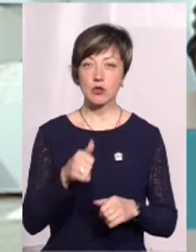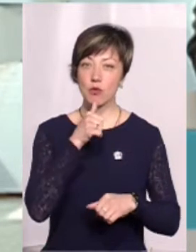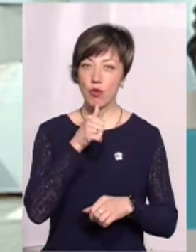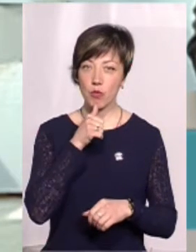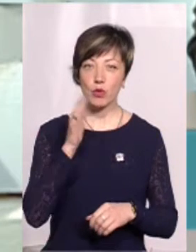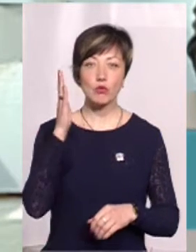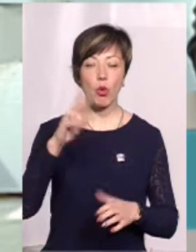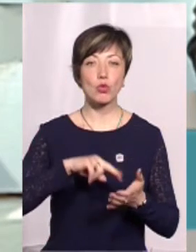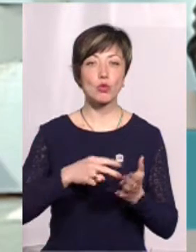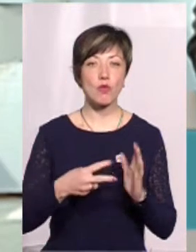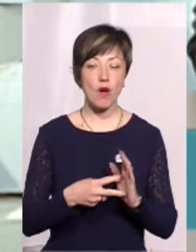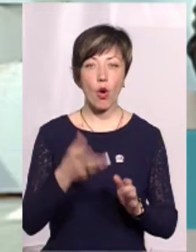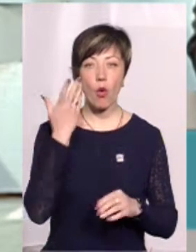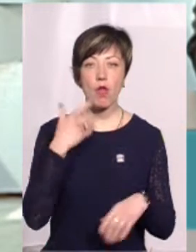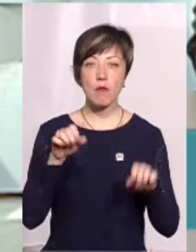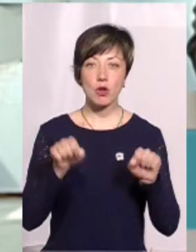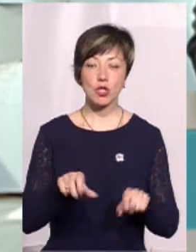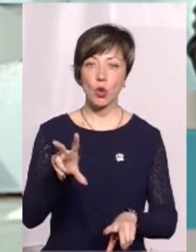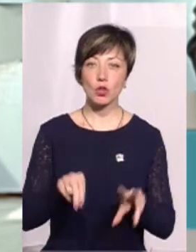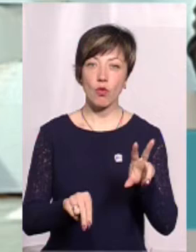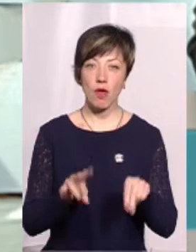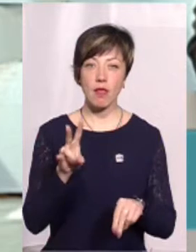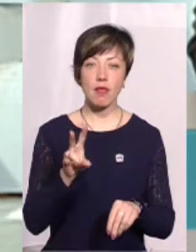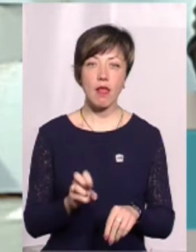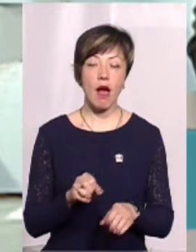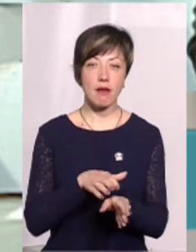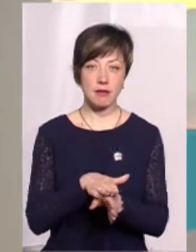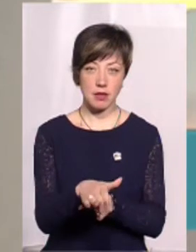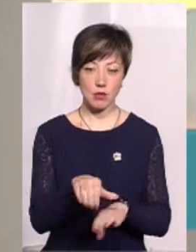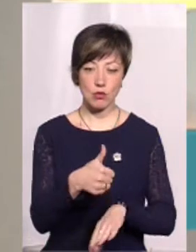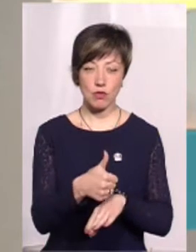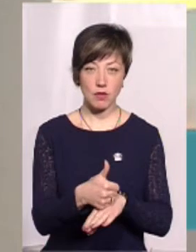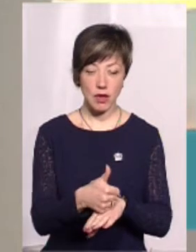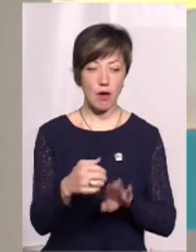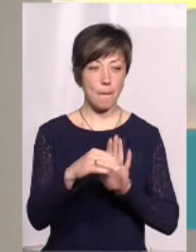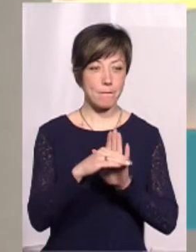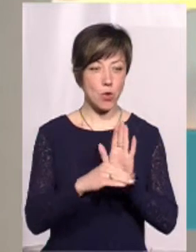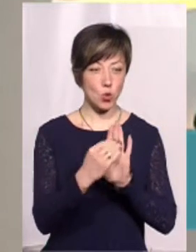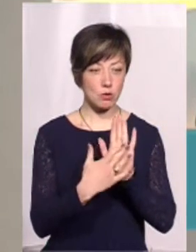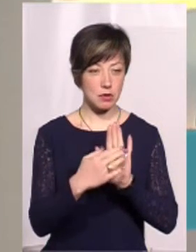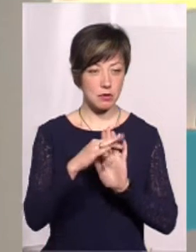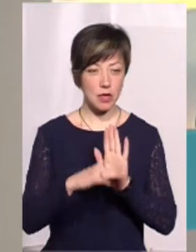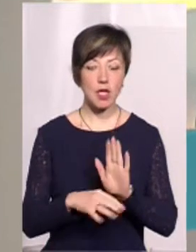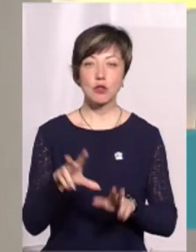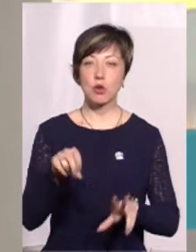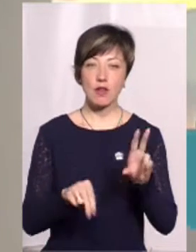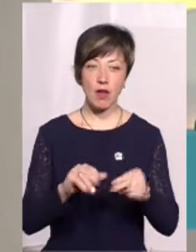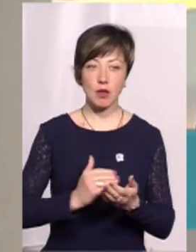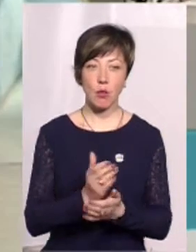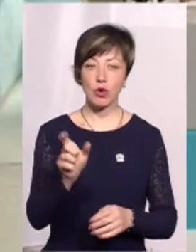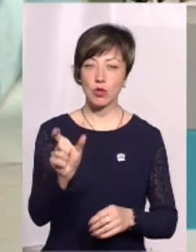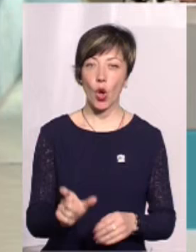спробуємо спрогнозувати, коли можна розраховувати на реалізацію основних її пунктів. І тут сподіваємось на